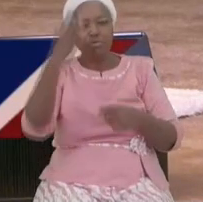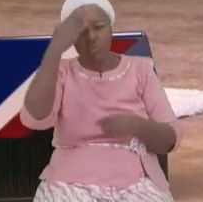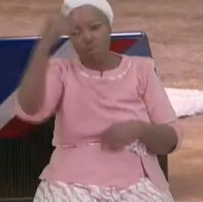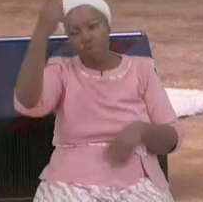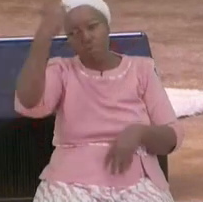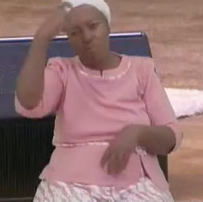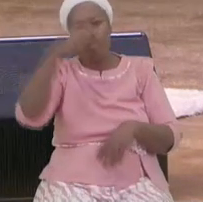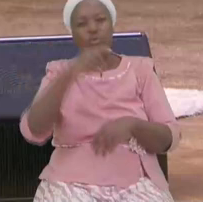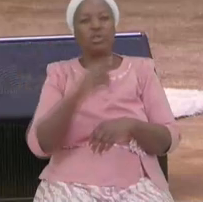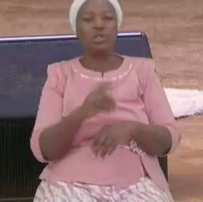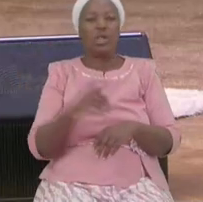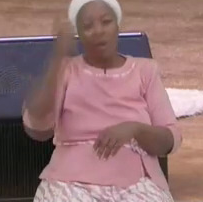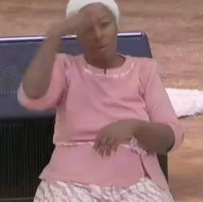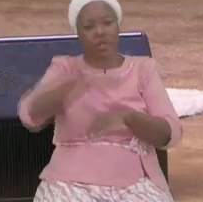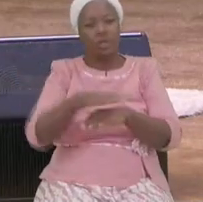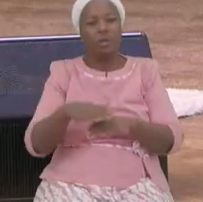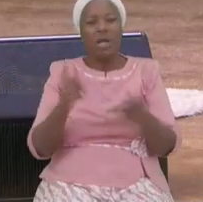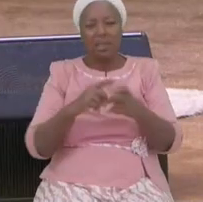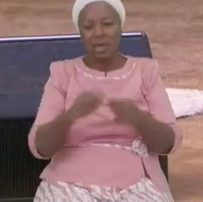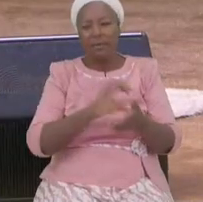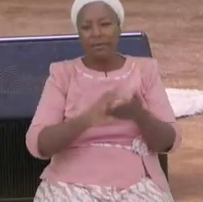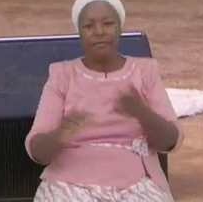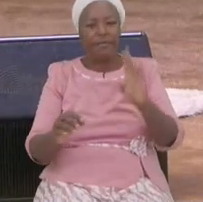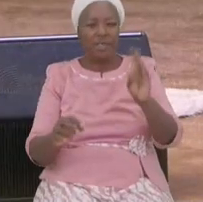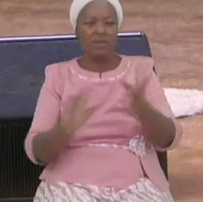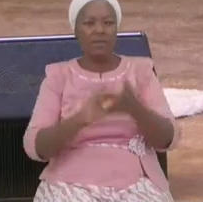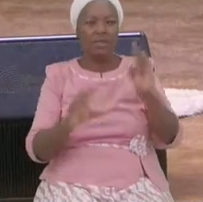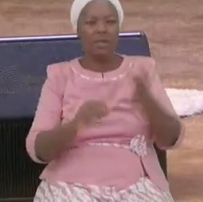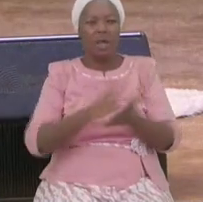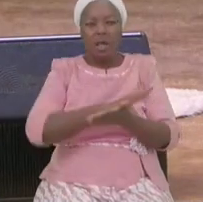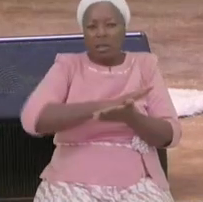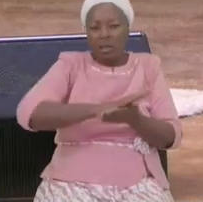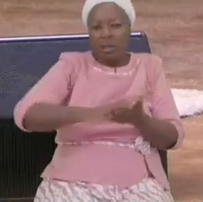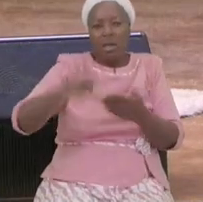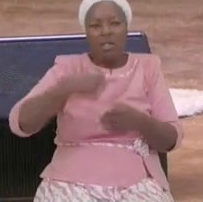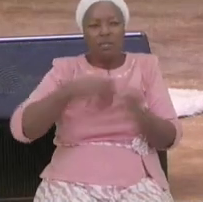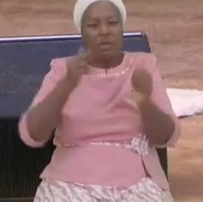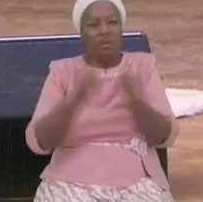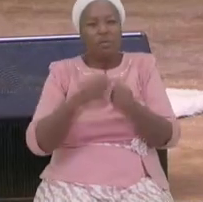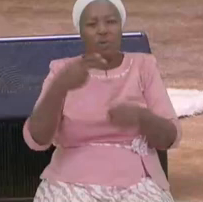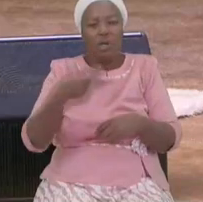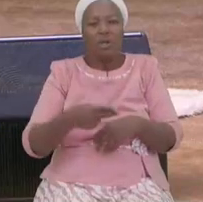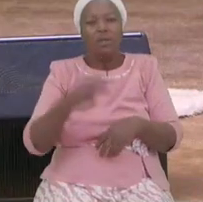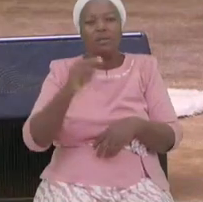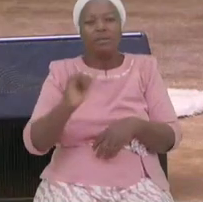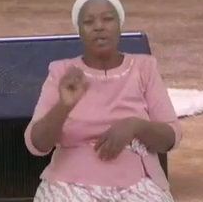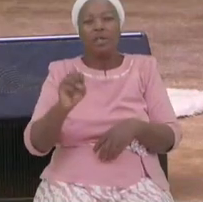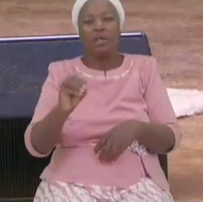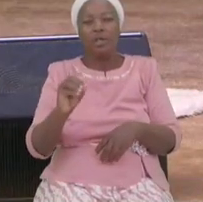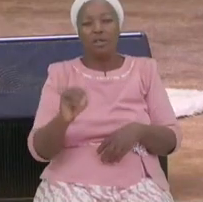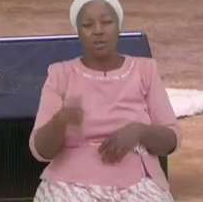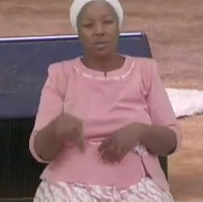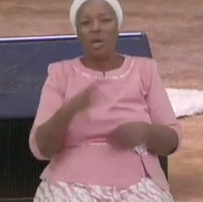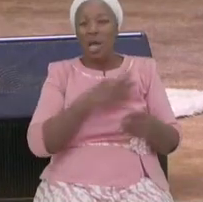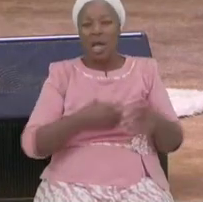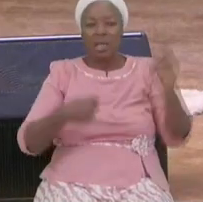Fais donc pénétrer la sagesse au-dedans de moi, verset 9. Purifie-moi avec l'hysope et je serai pur.